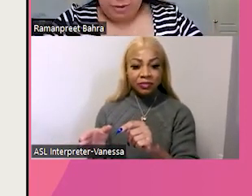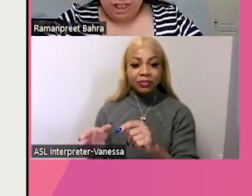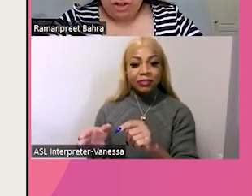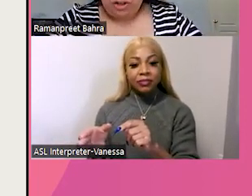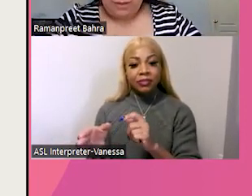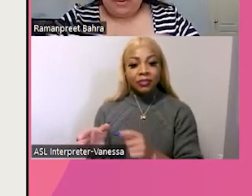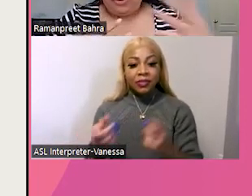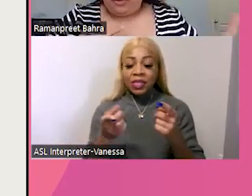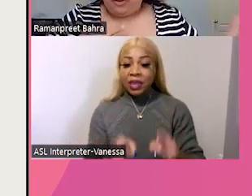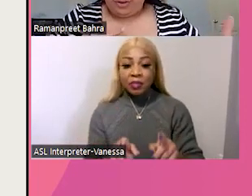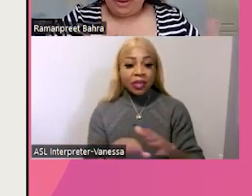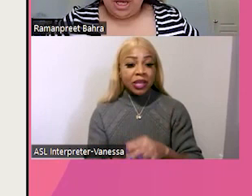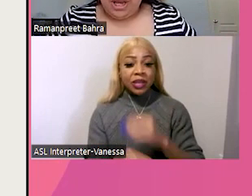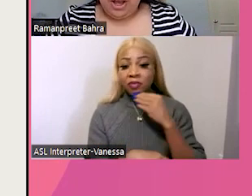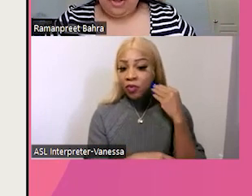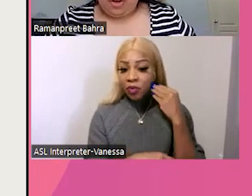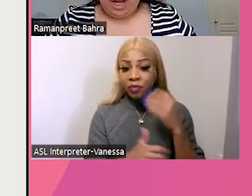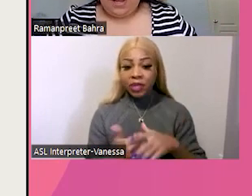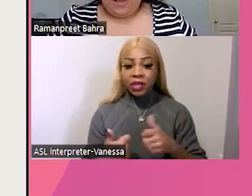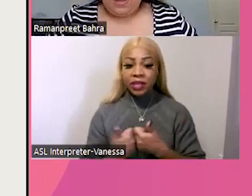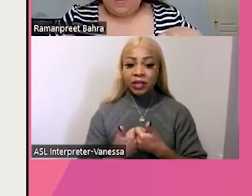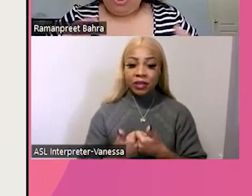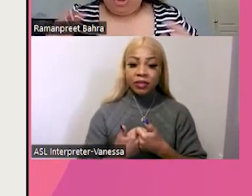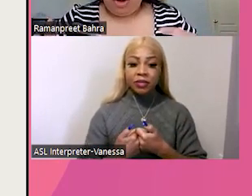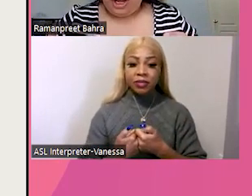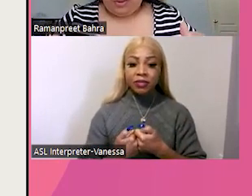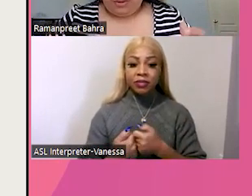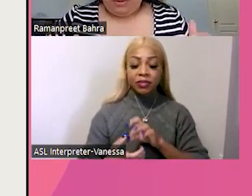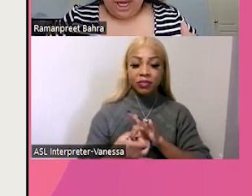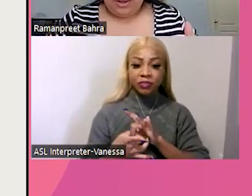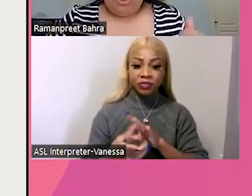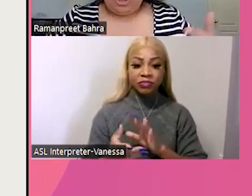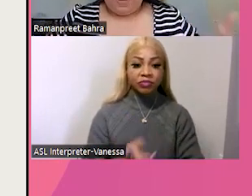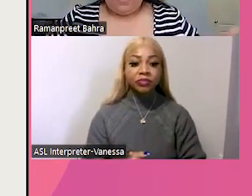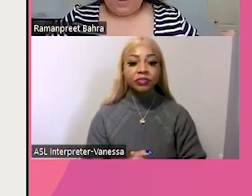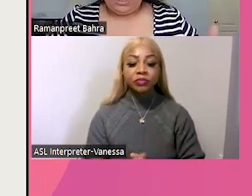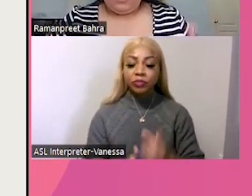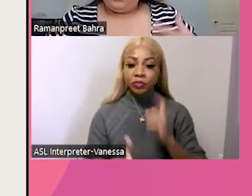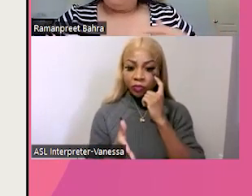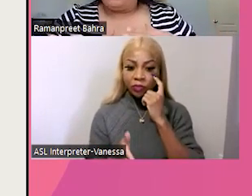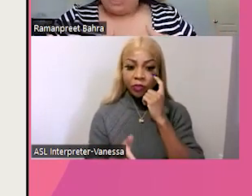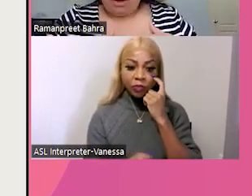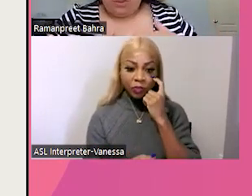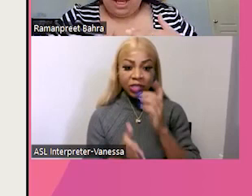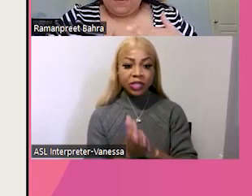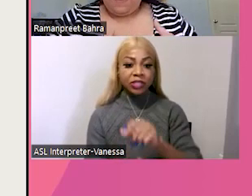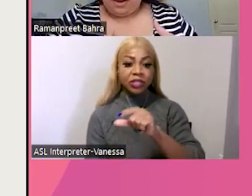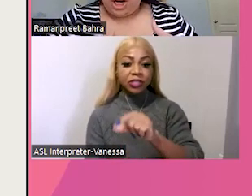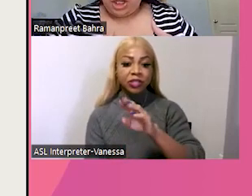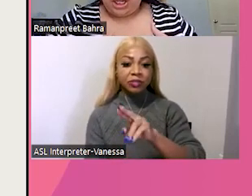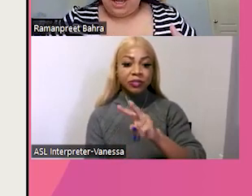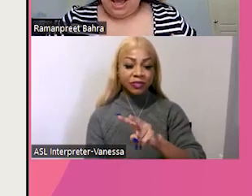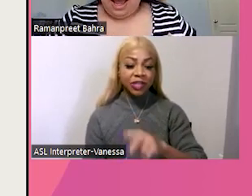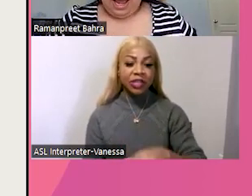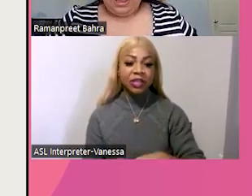sexe et ça a beaucoup d'incidences dans les